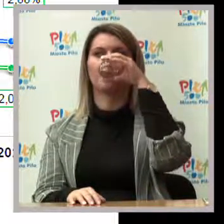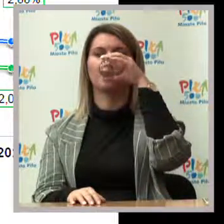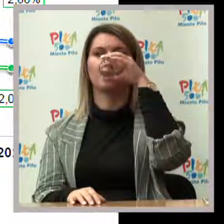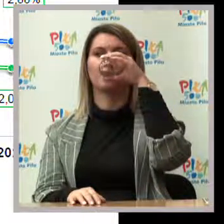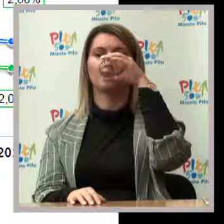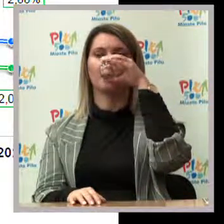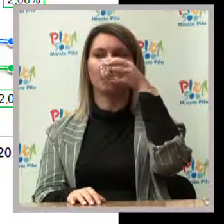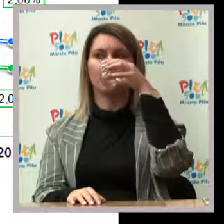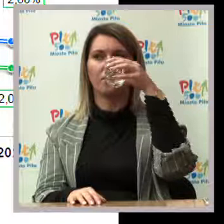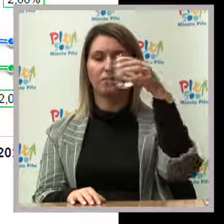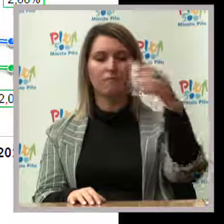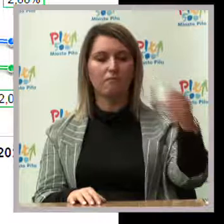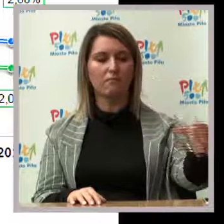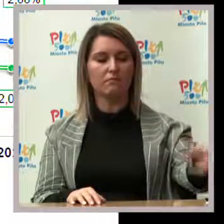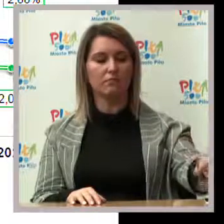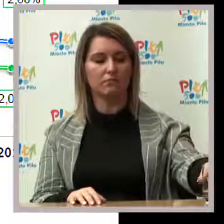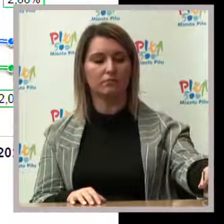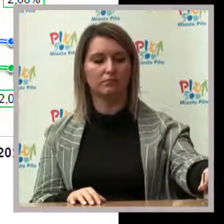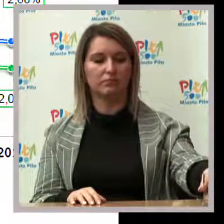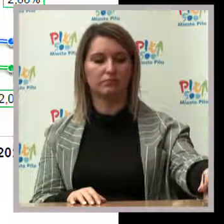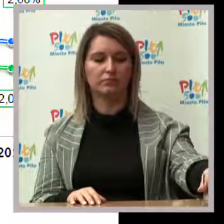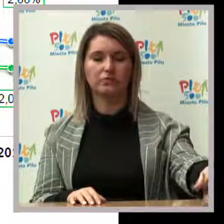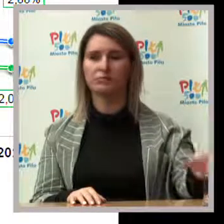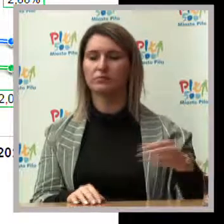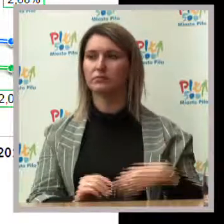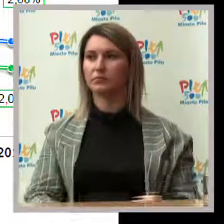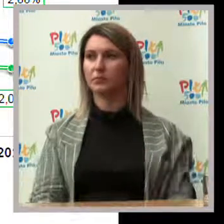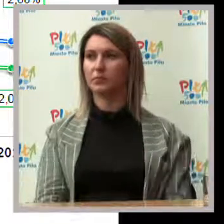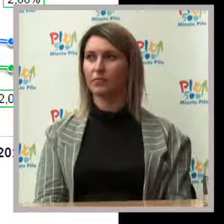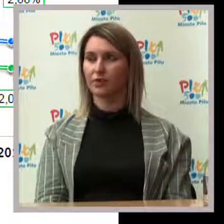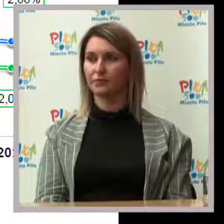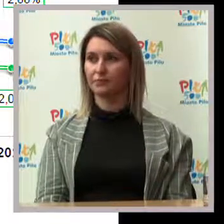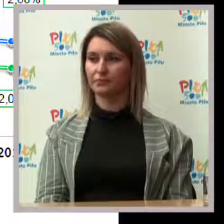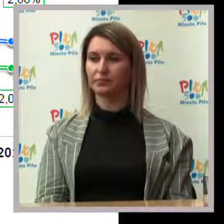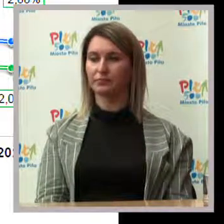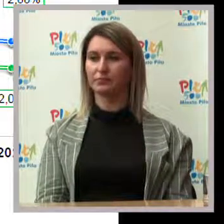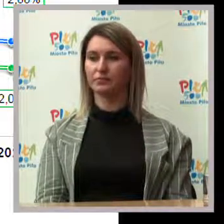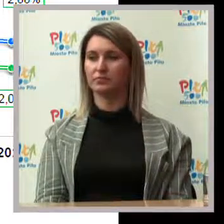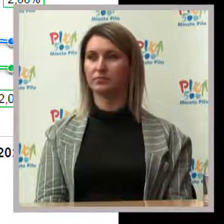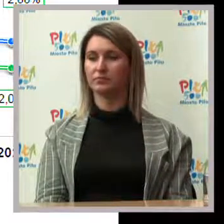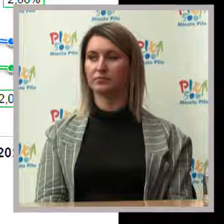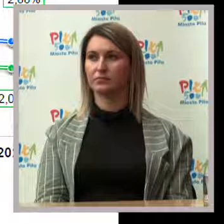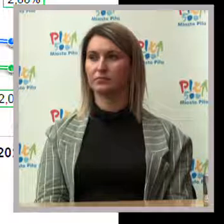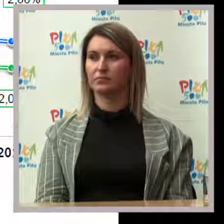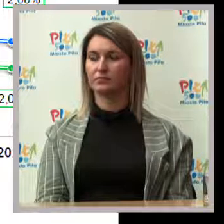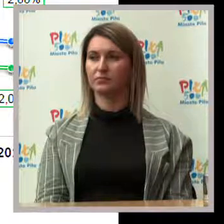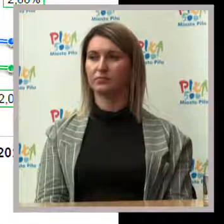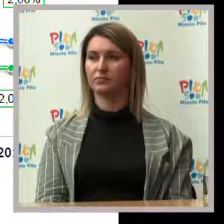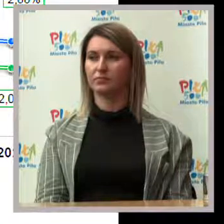objęte zadania, na które pozyskaliśmy dofinansowanie i wzięliśmy kredyt bądź obligacje, właśnie wpłynęły na ten wskaźnik. Dla